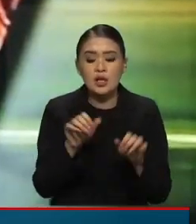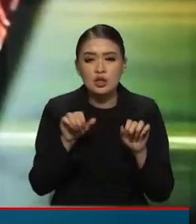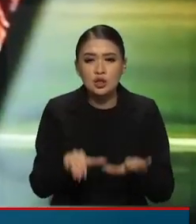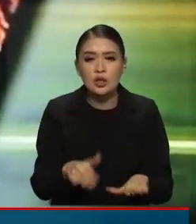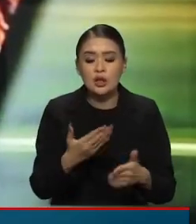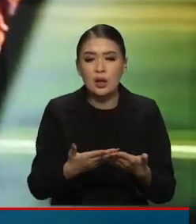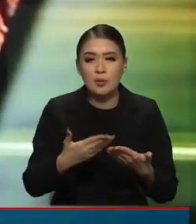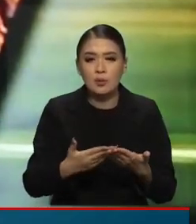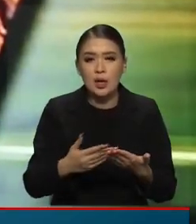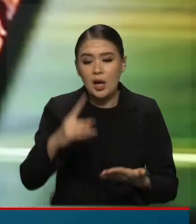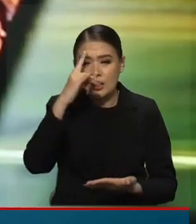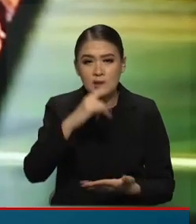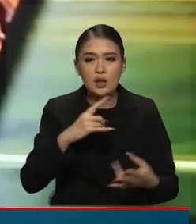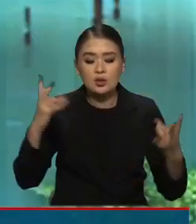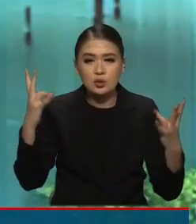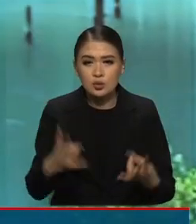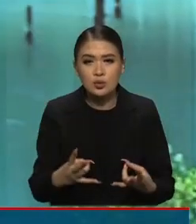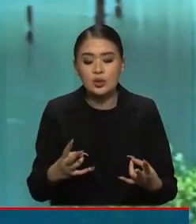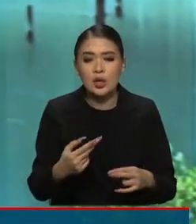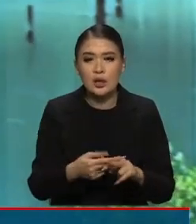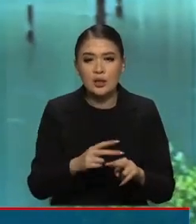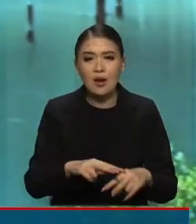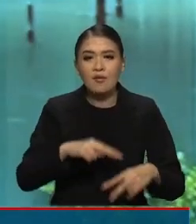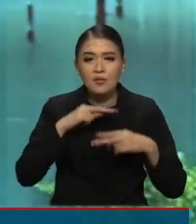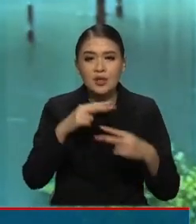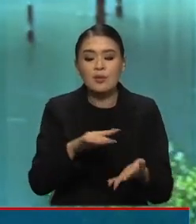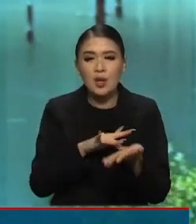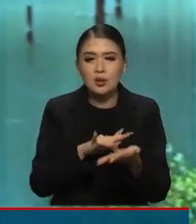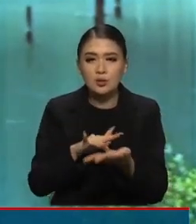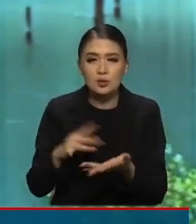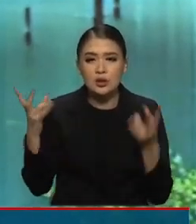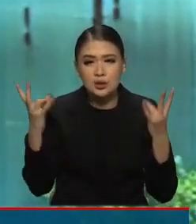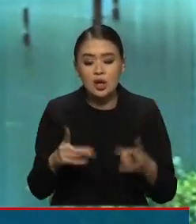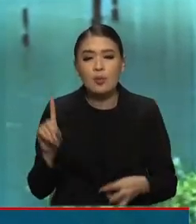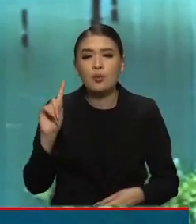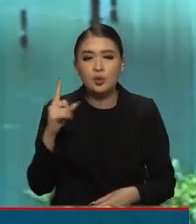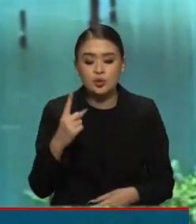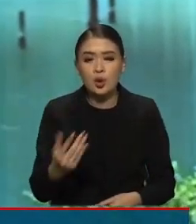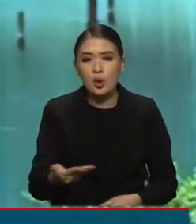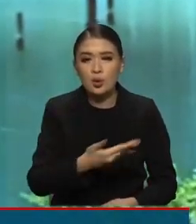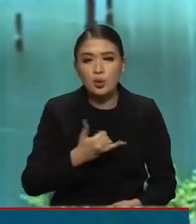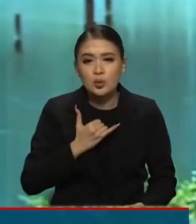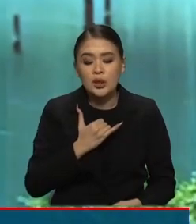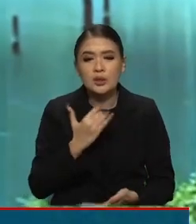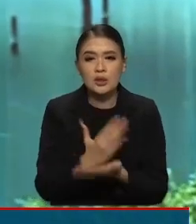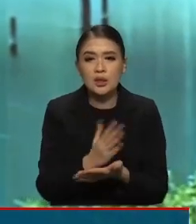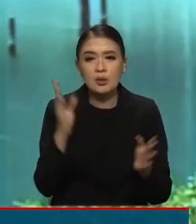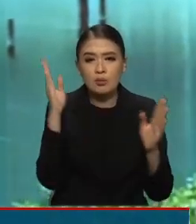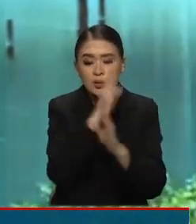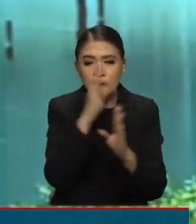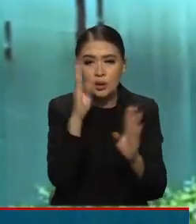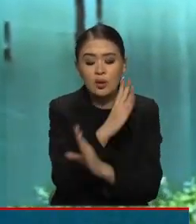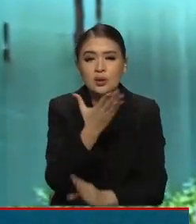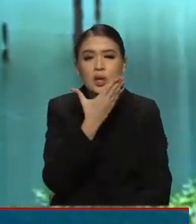Я думаю, что Казахстан должен ориентироваться именно на экотуризм. Потому что у нас девственная природа. Да, у